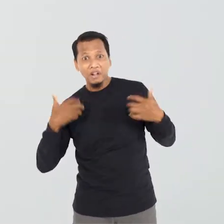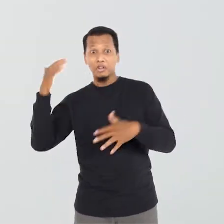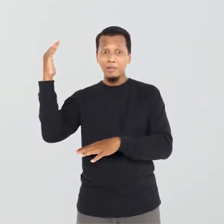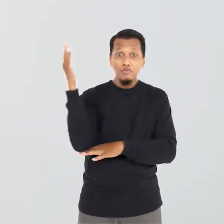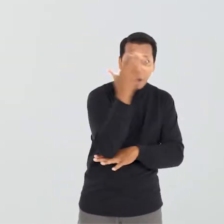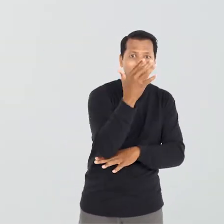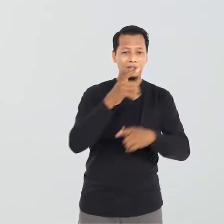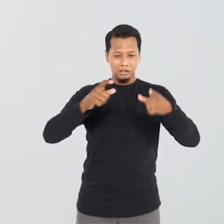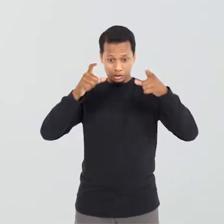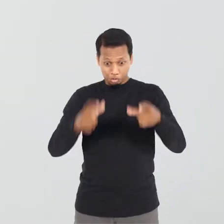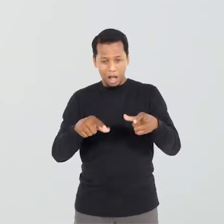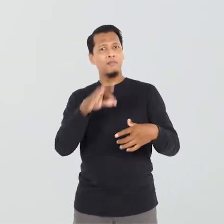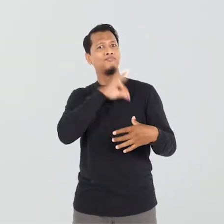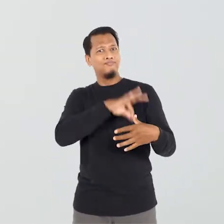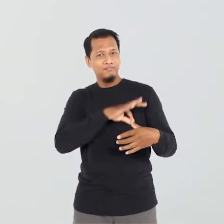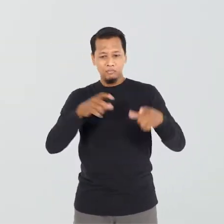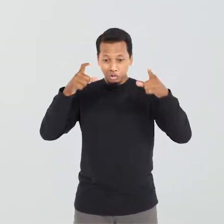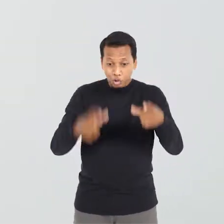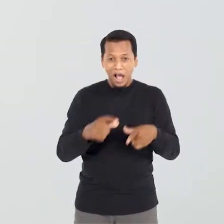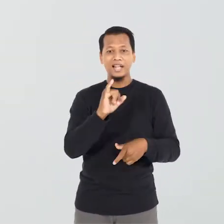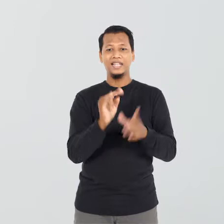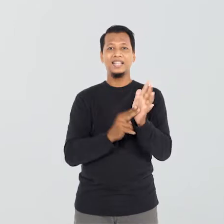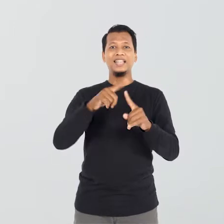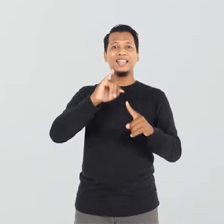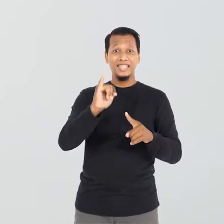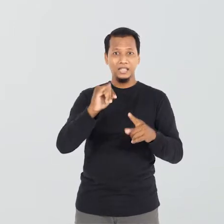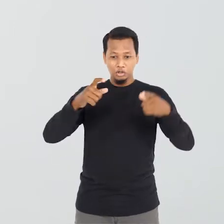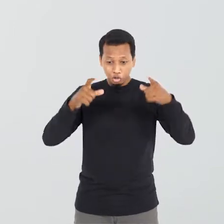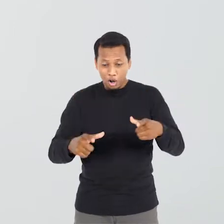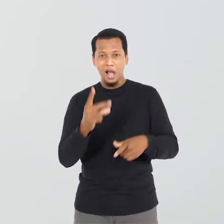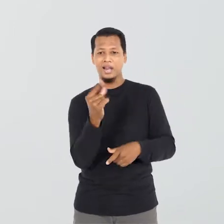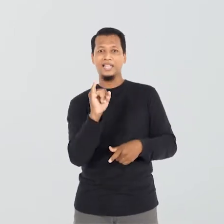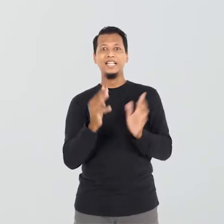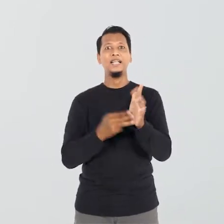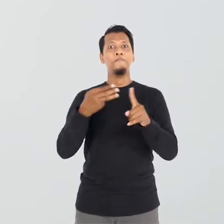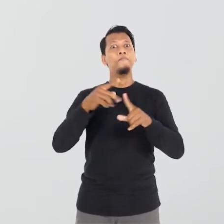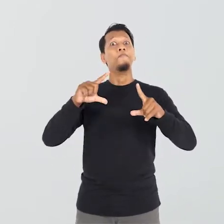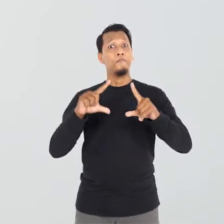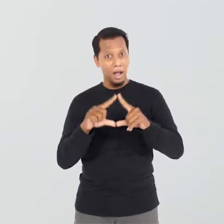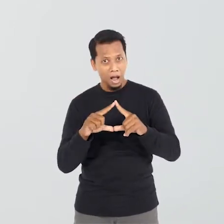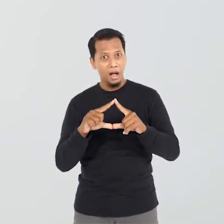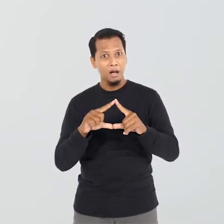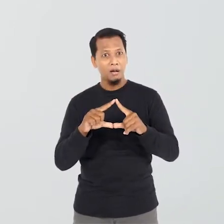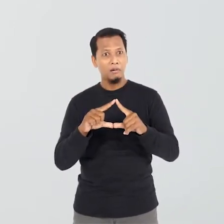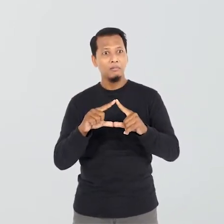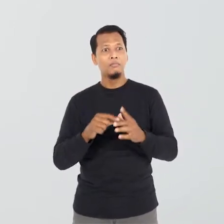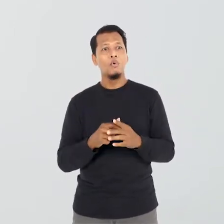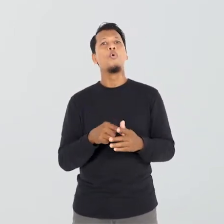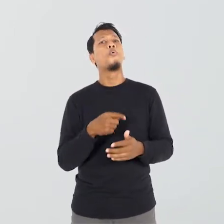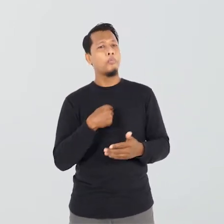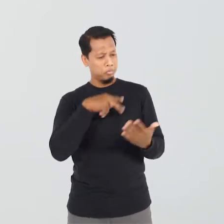Mulai dari burung, mamalia, tumbuhan. Dan Taman Nasional itu ada zonanya, zona pemanfaatan, zona